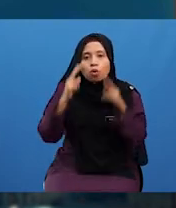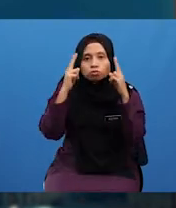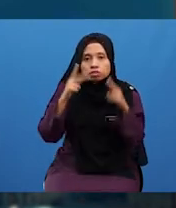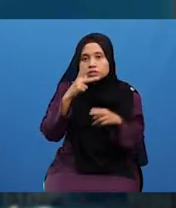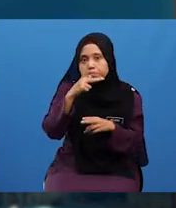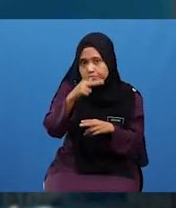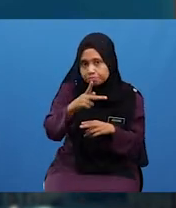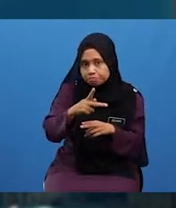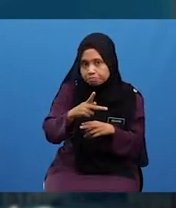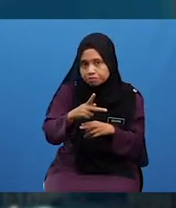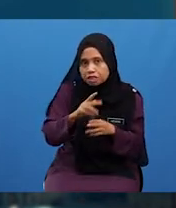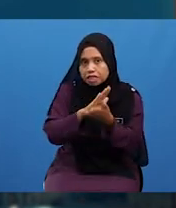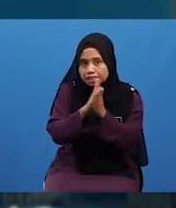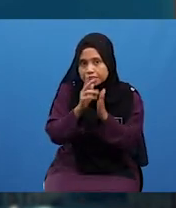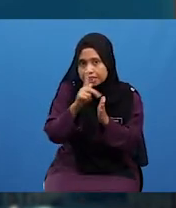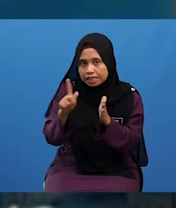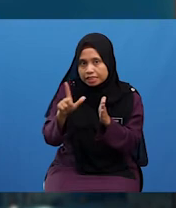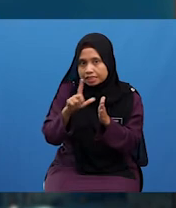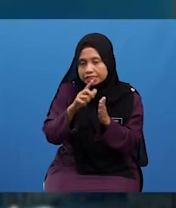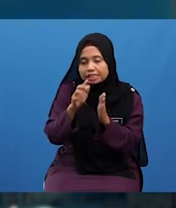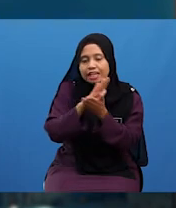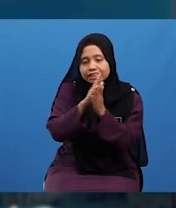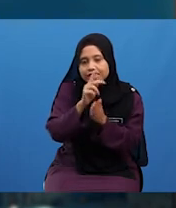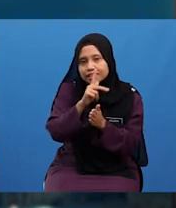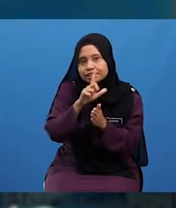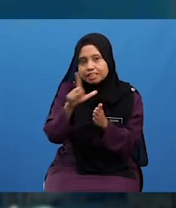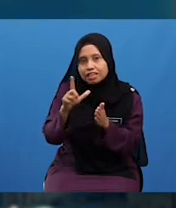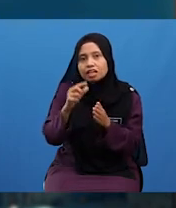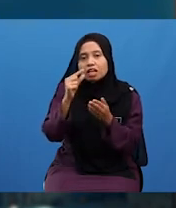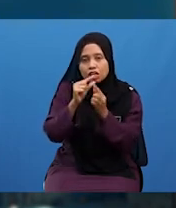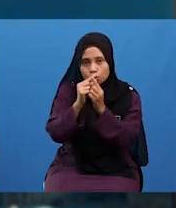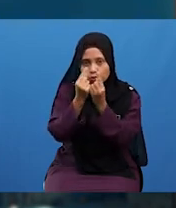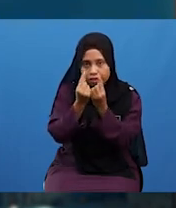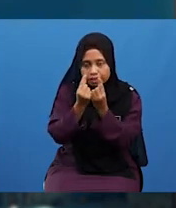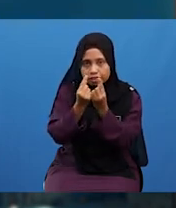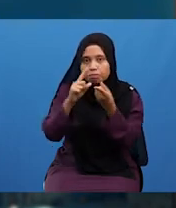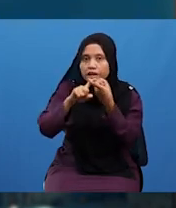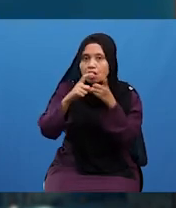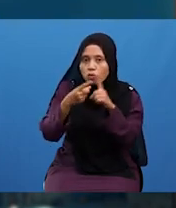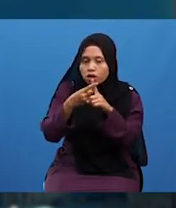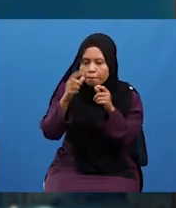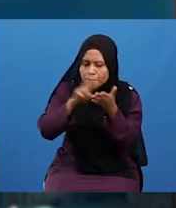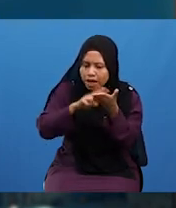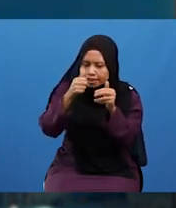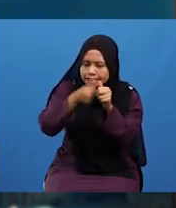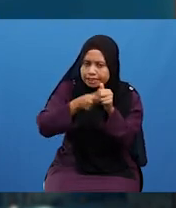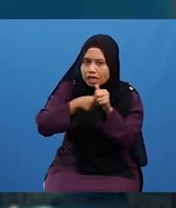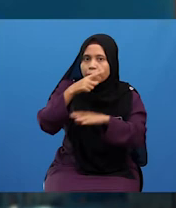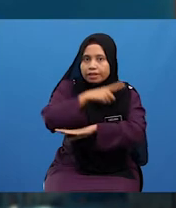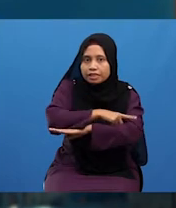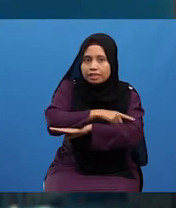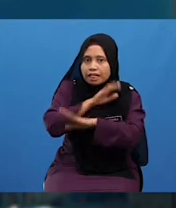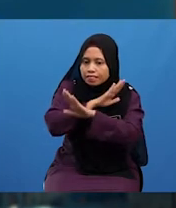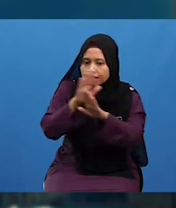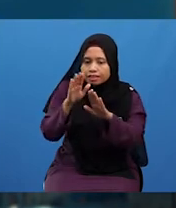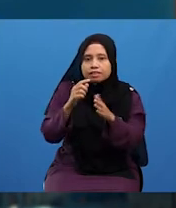Ustazah berpesan, jadikanlah Al-Quran sebagai teman. Bacalah Al-Quran setiap hari. Tiada